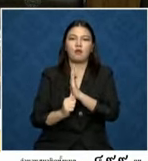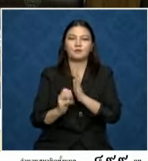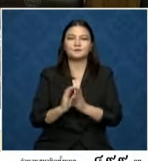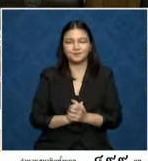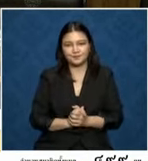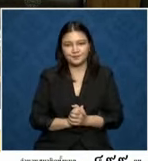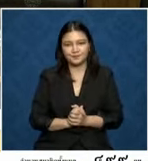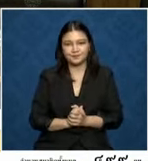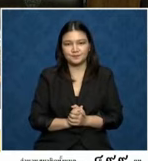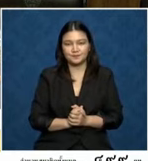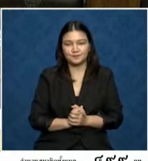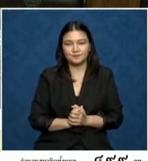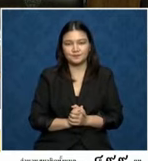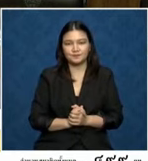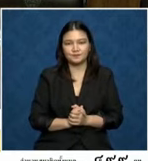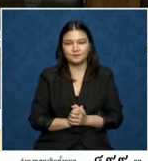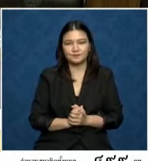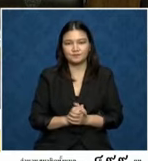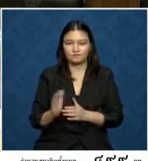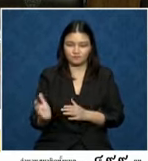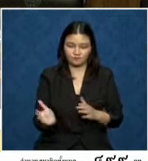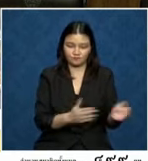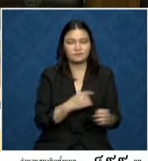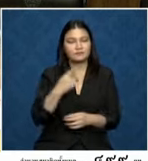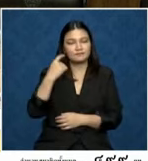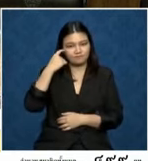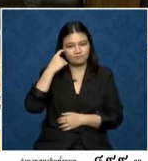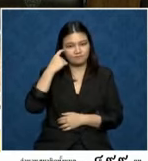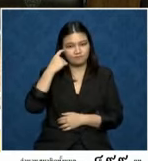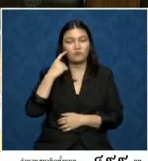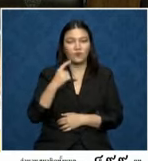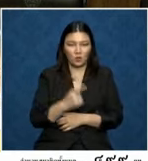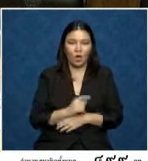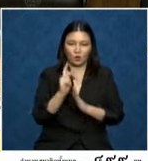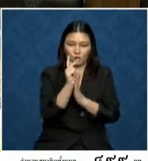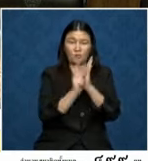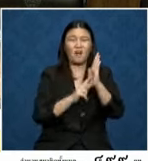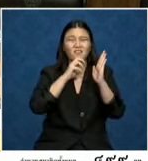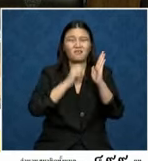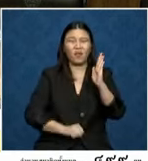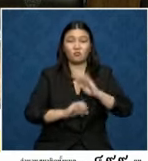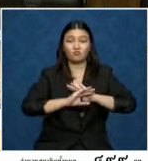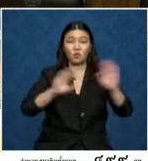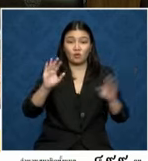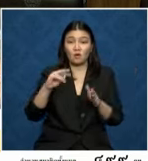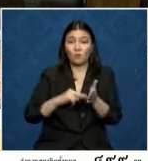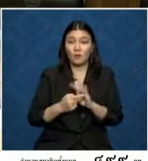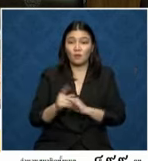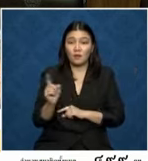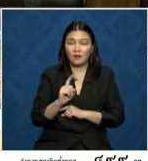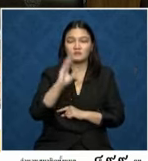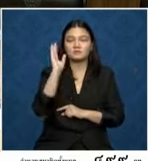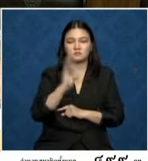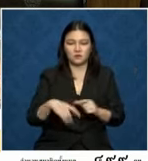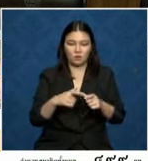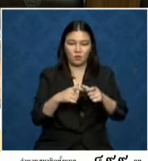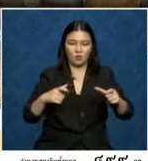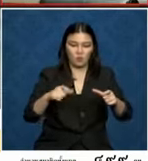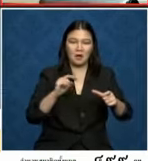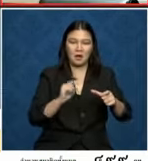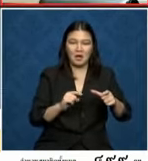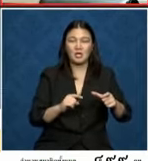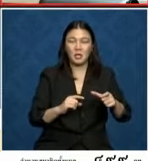พราะฉะนั้นครับท่านประธานจึงมีความจำเป็นที่จะต้องยกเลิกกฎหมายว่าด้วยความผิดอันเกิดจากการใช้เช็คโดยเร่ง